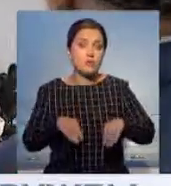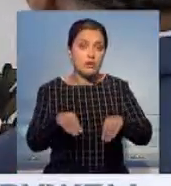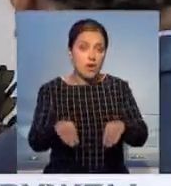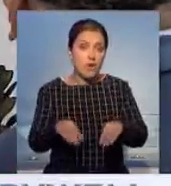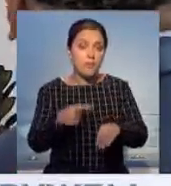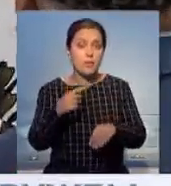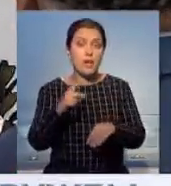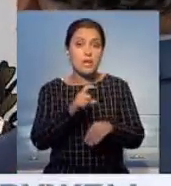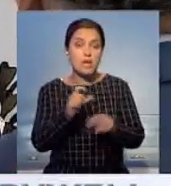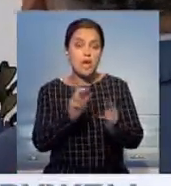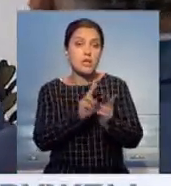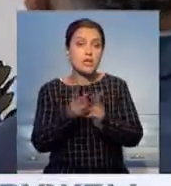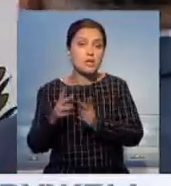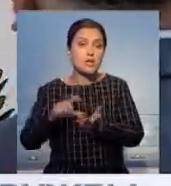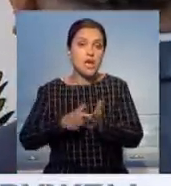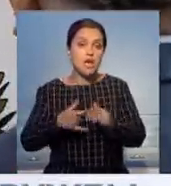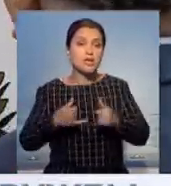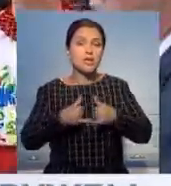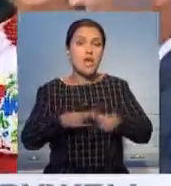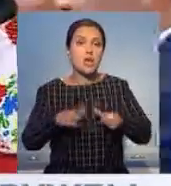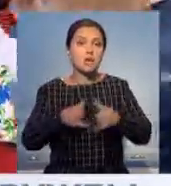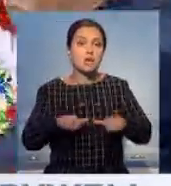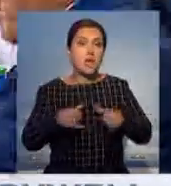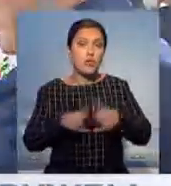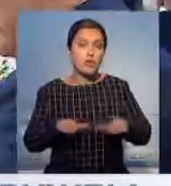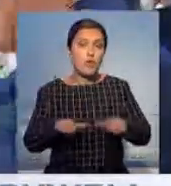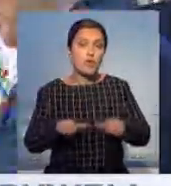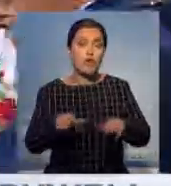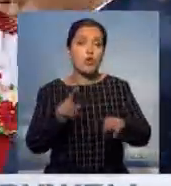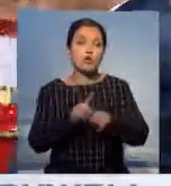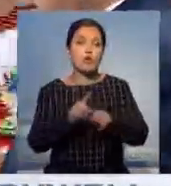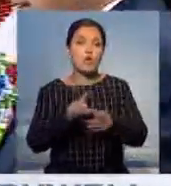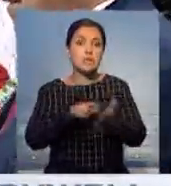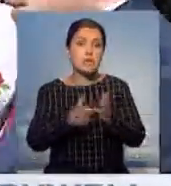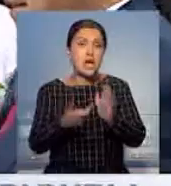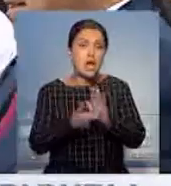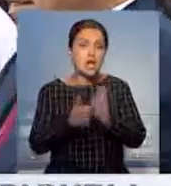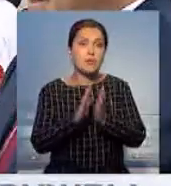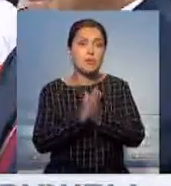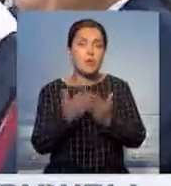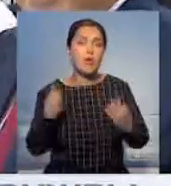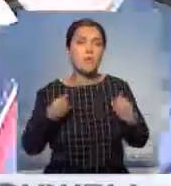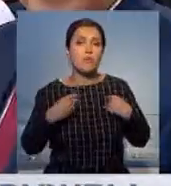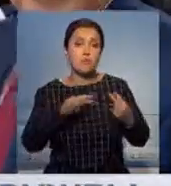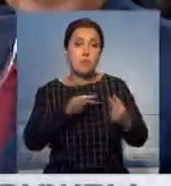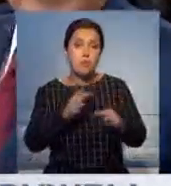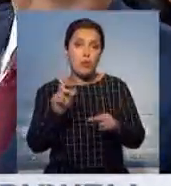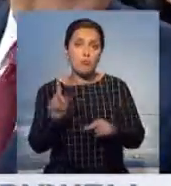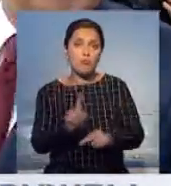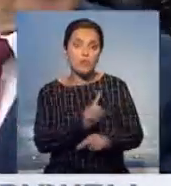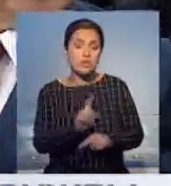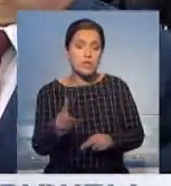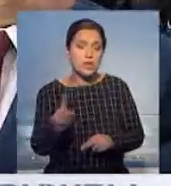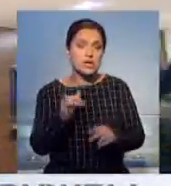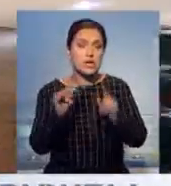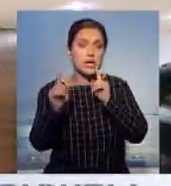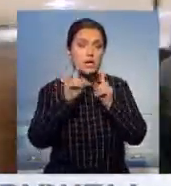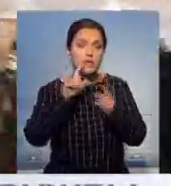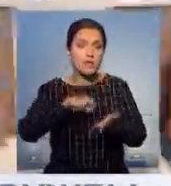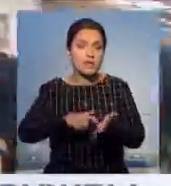этаже расположен танцевальный зал, столовая, студия. На остальных – актовый зал, библиотека, костюмерная, музей и конференц-зал.